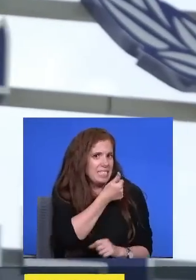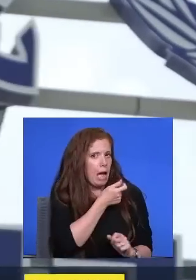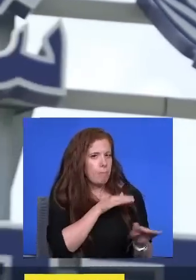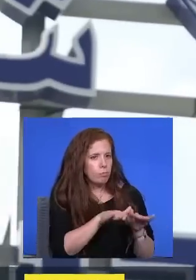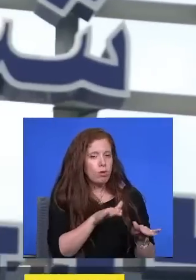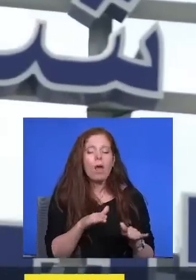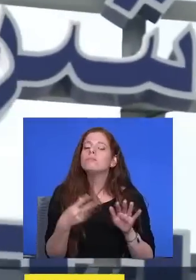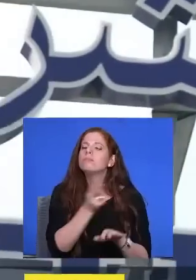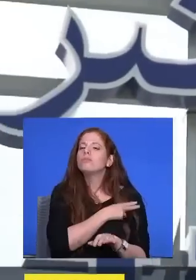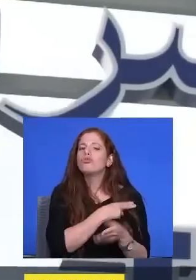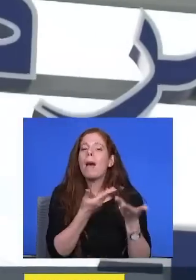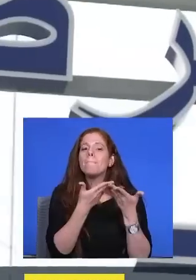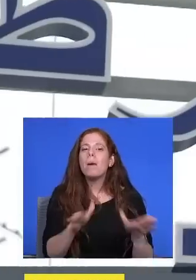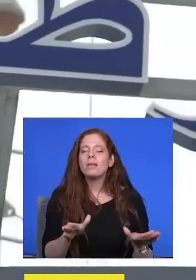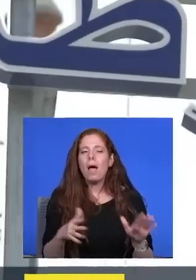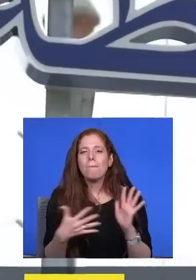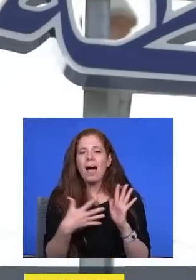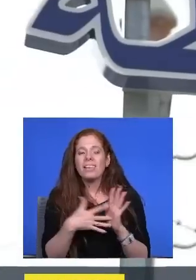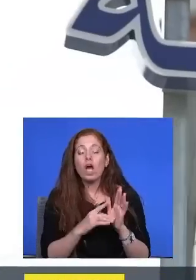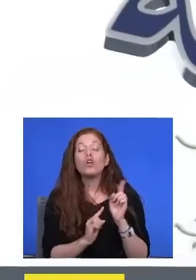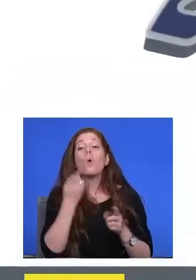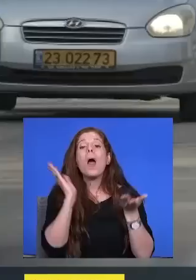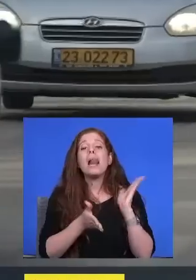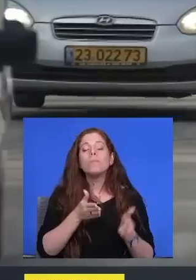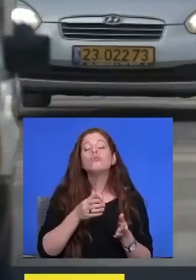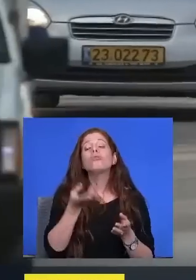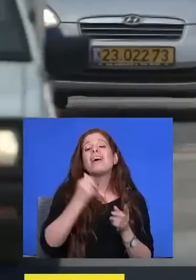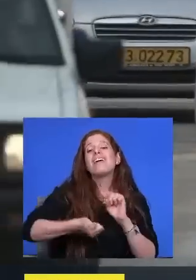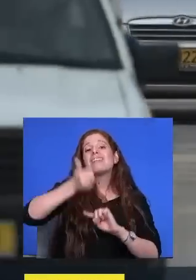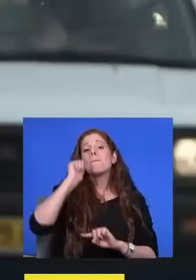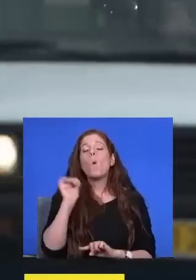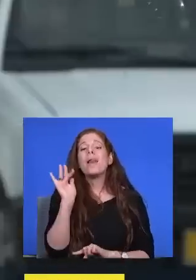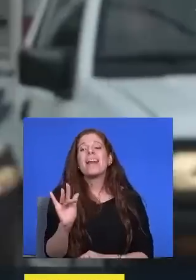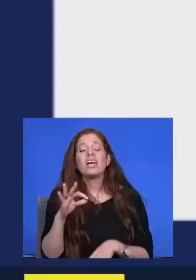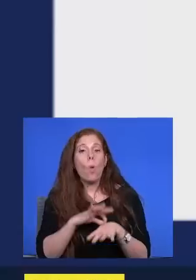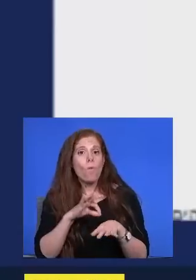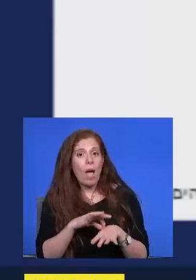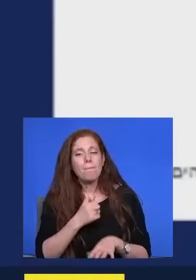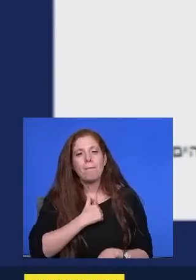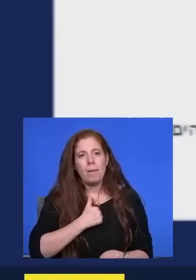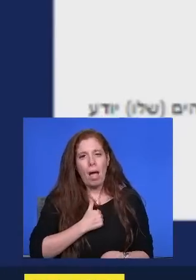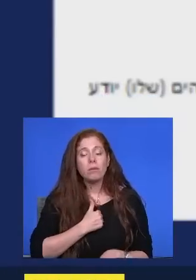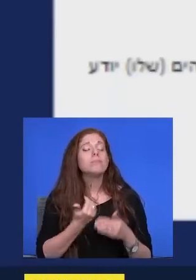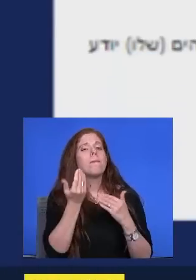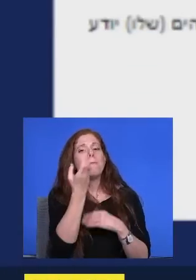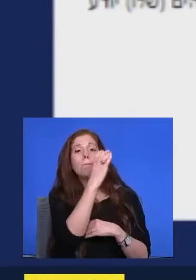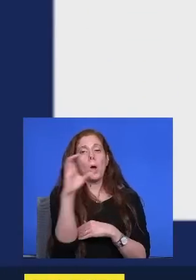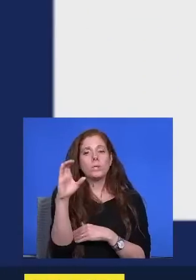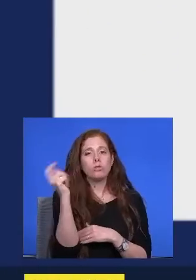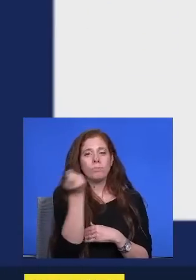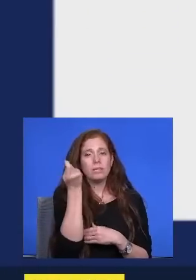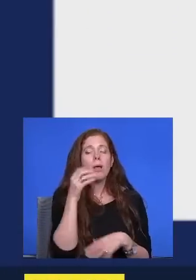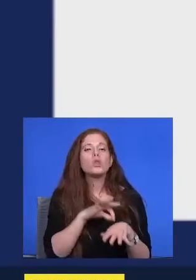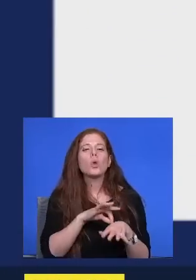היום בחקירת אירוע האלימות שהתרחש אתמול כנגד רופאה, הפעם בבני ברק. בפוסט שפרסמה בפייסבוק סיפרה דוקטור ענבר